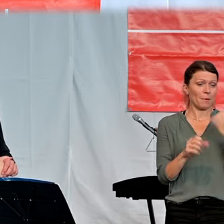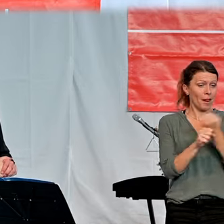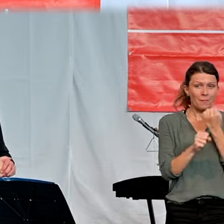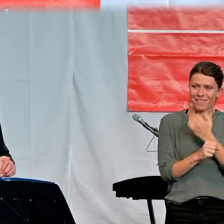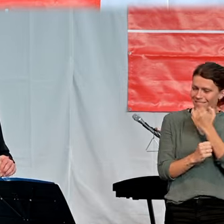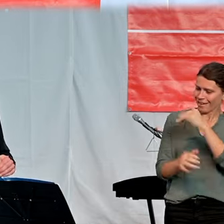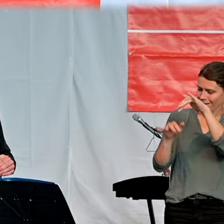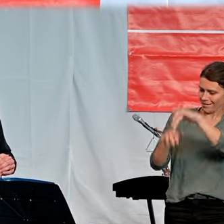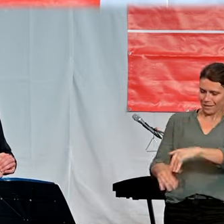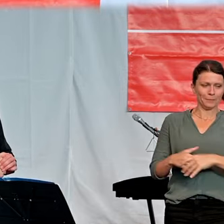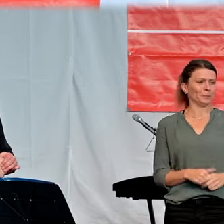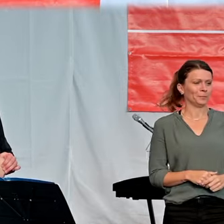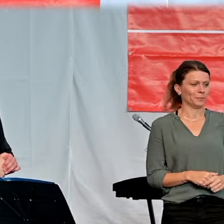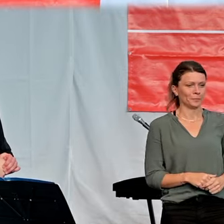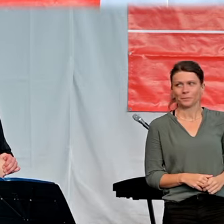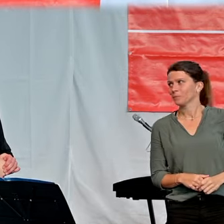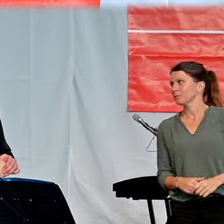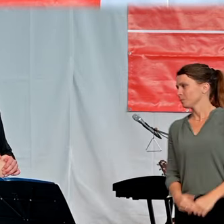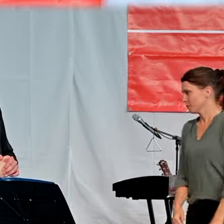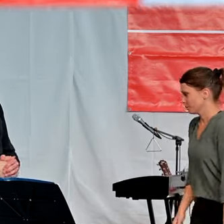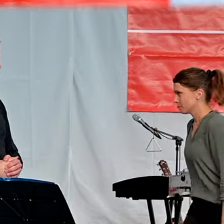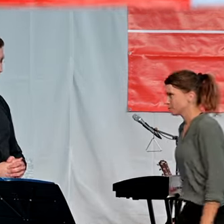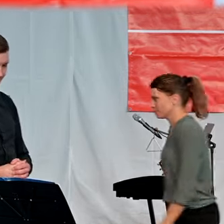bist. Ich danke dir herzlich.